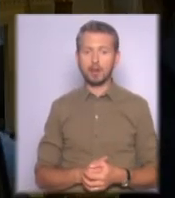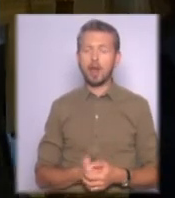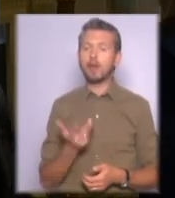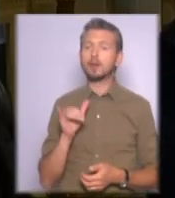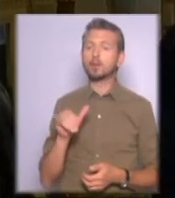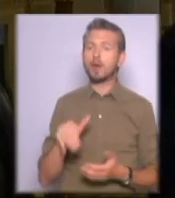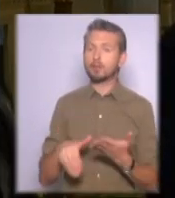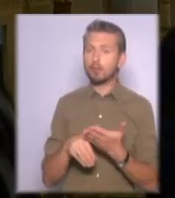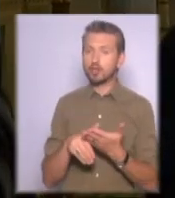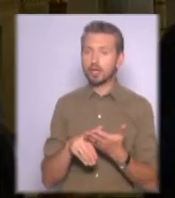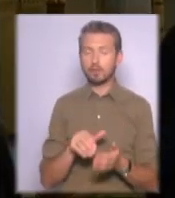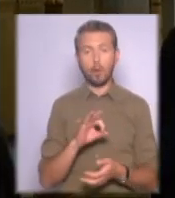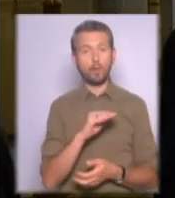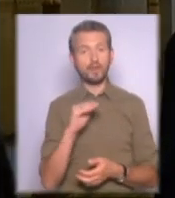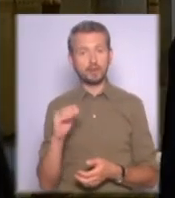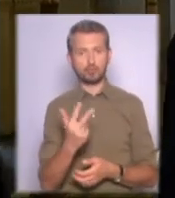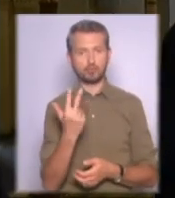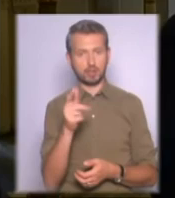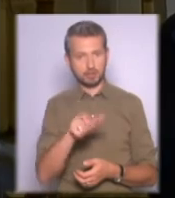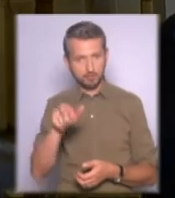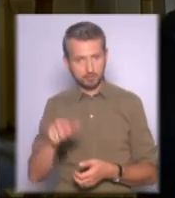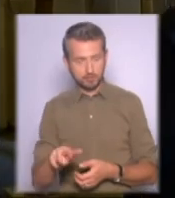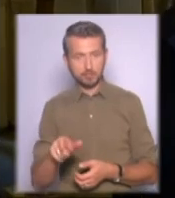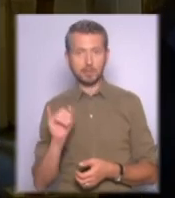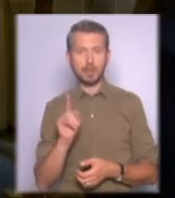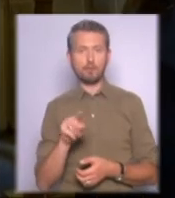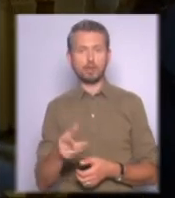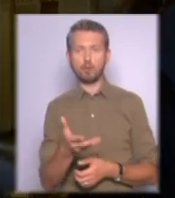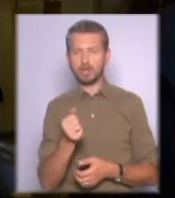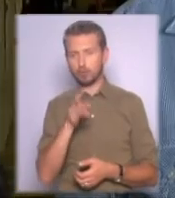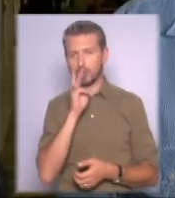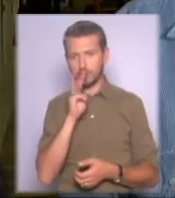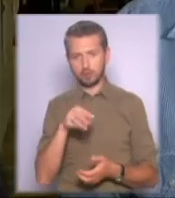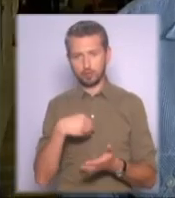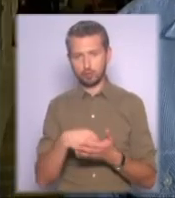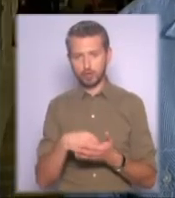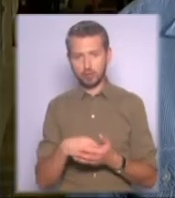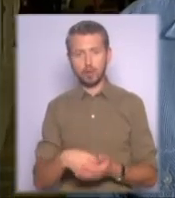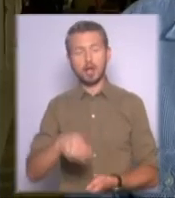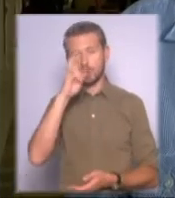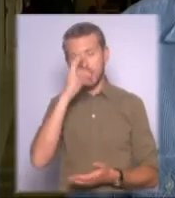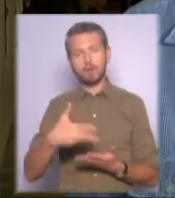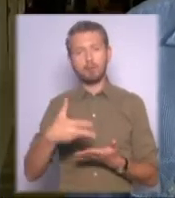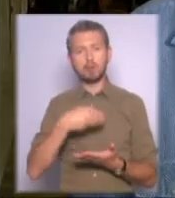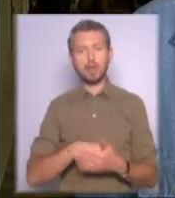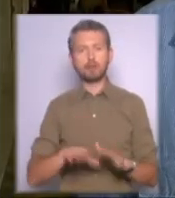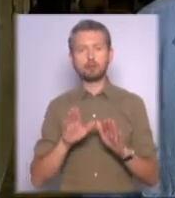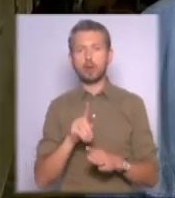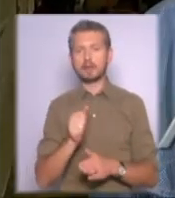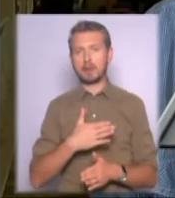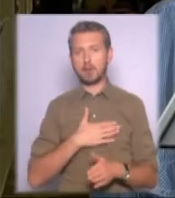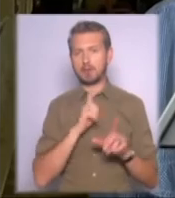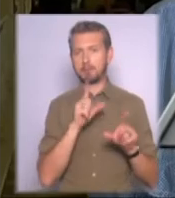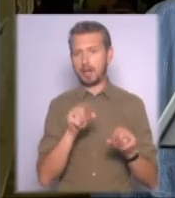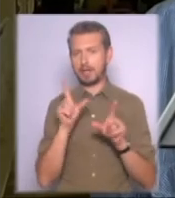У мене офіційно троє помічників, і вони отримують зарплатню з бюджету. Государство платить тільки за мої